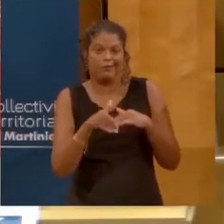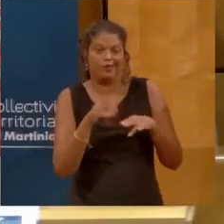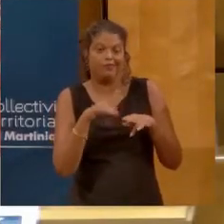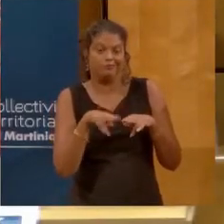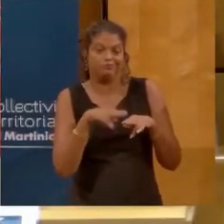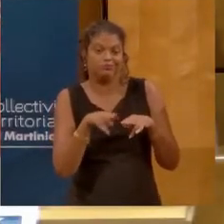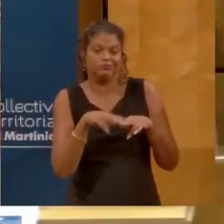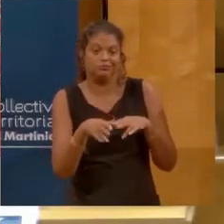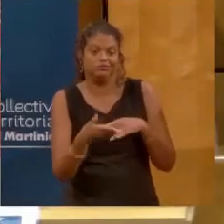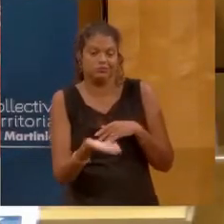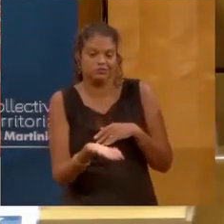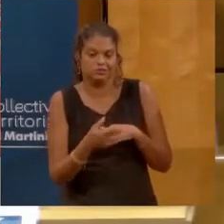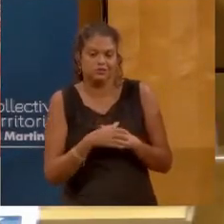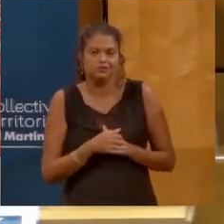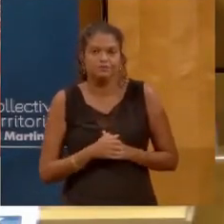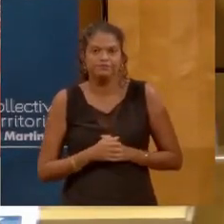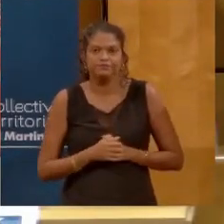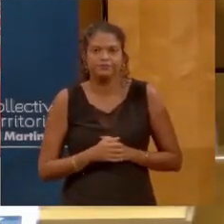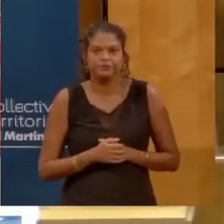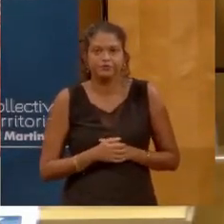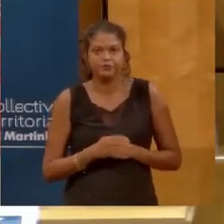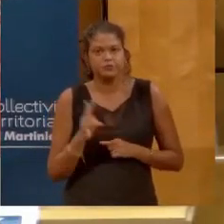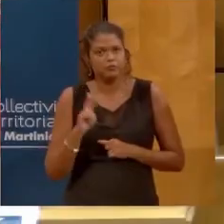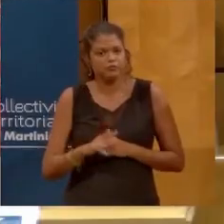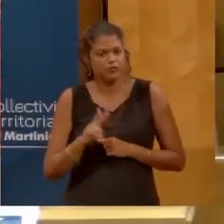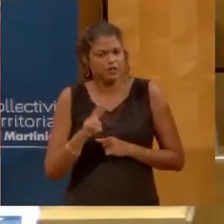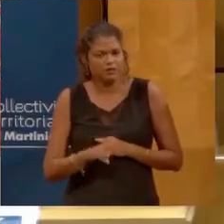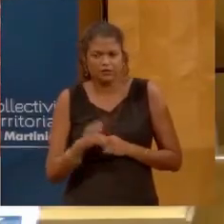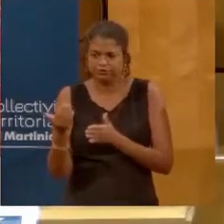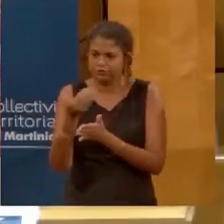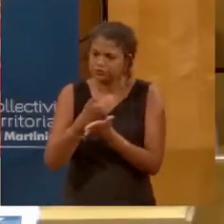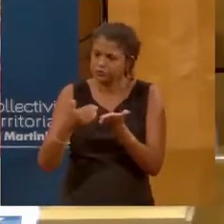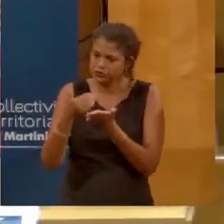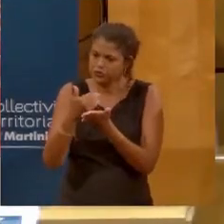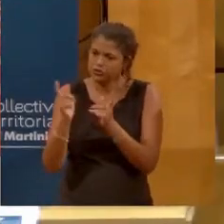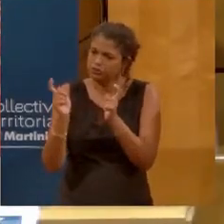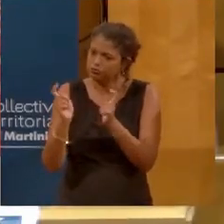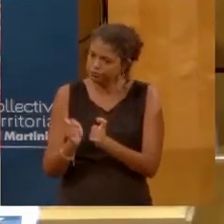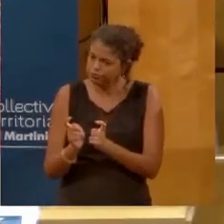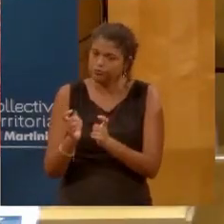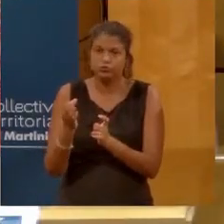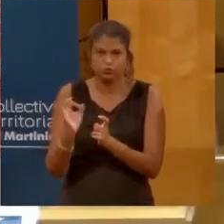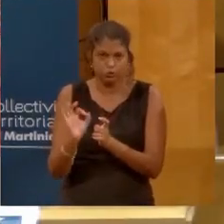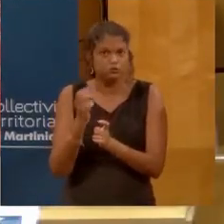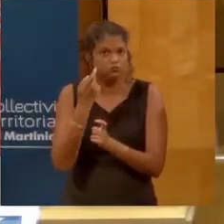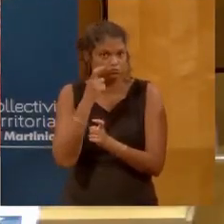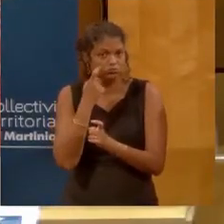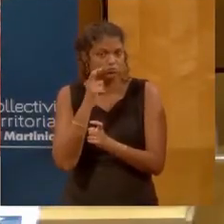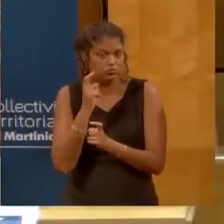Alors c'est vrai qu'il y a des diminutions de recettes, c'était constaté.